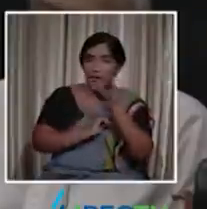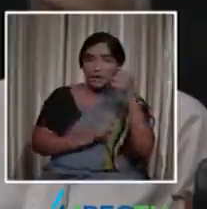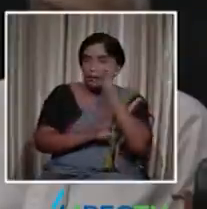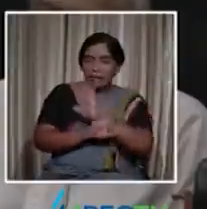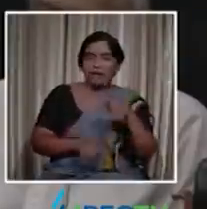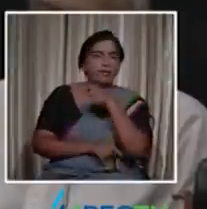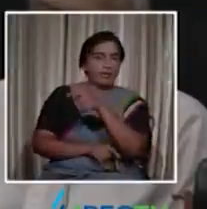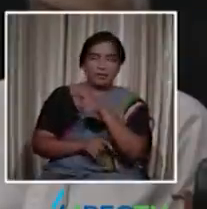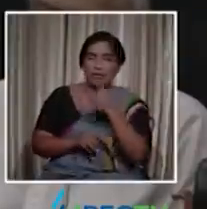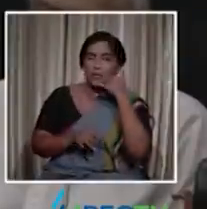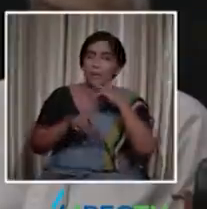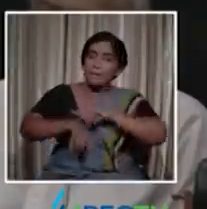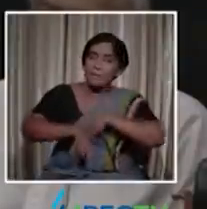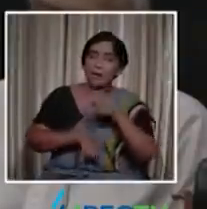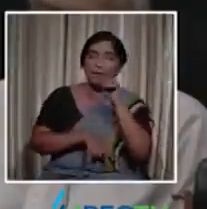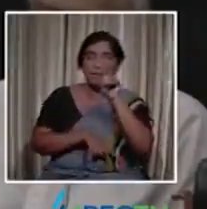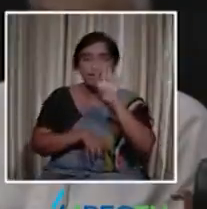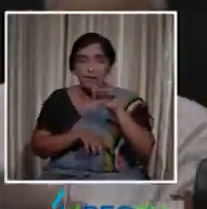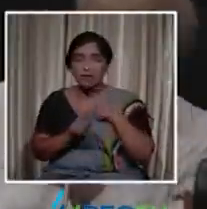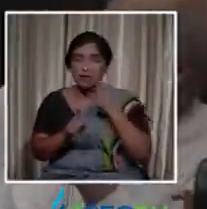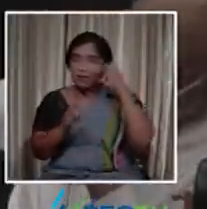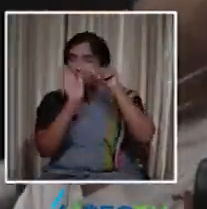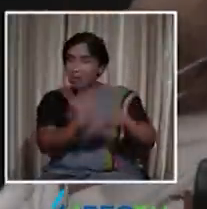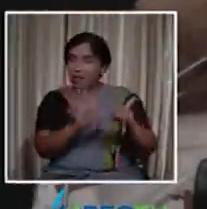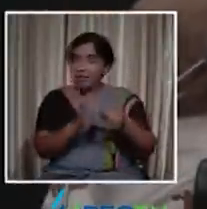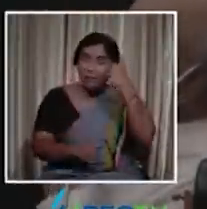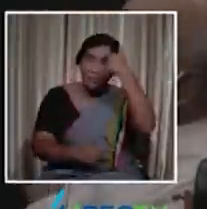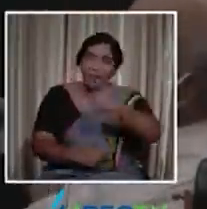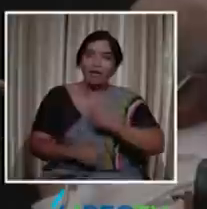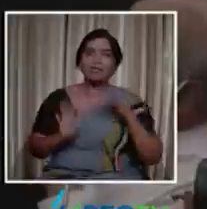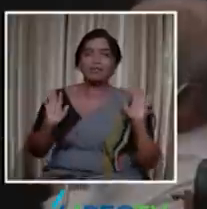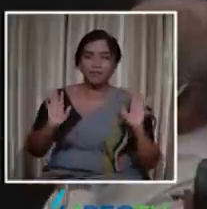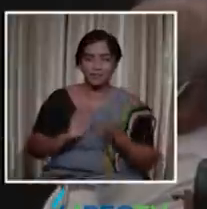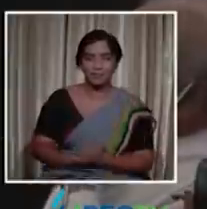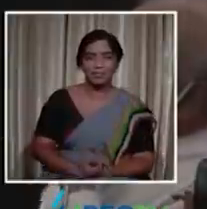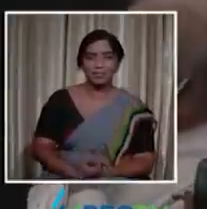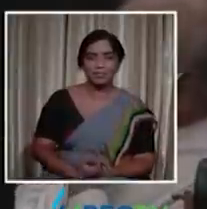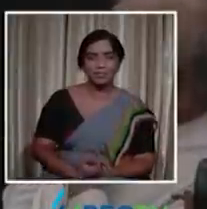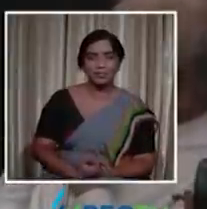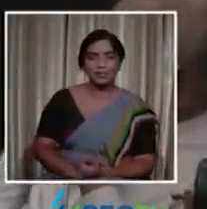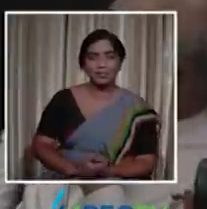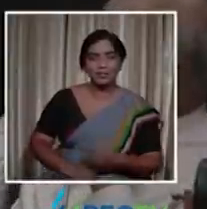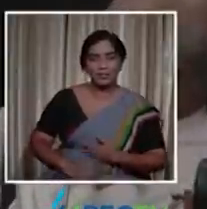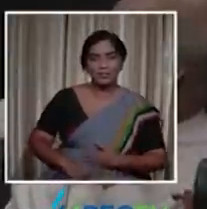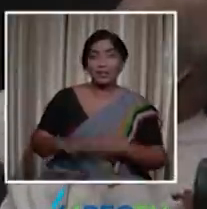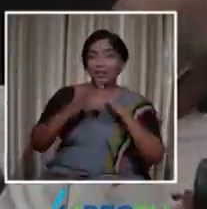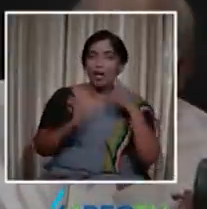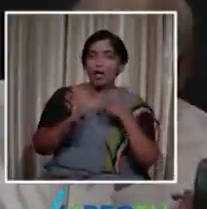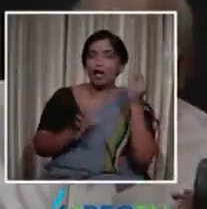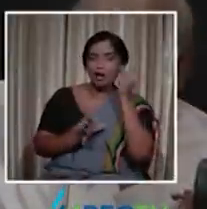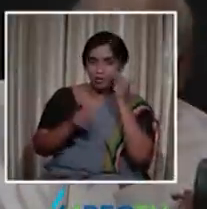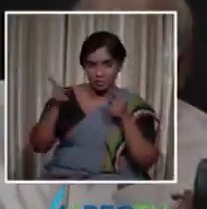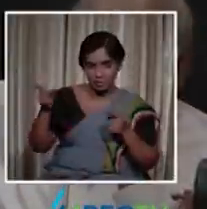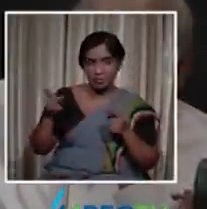හිතන්නවත් වෙලා නැහැ. පෑ 24 න්ම යන්නේ මාව කොහොමද කොන් කරන්න කියලා. එතකොට බෑනේ. එතකොට බෑනේ. ගෙවල් ගිනි